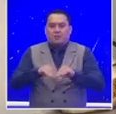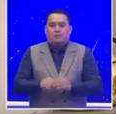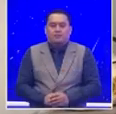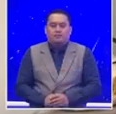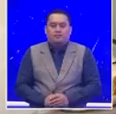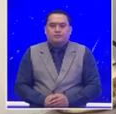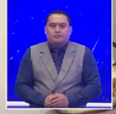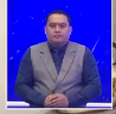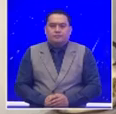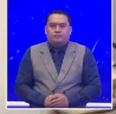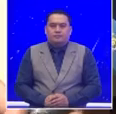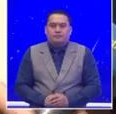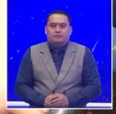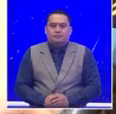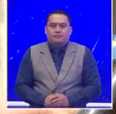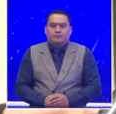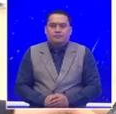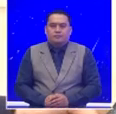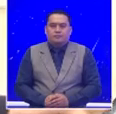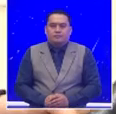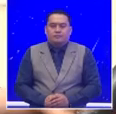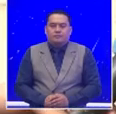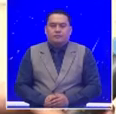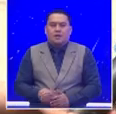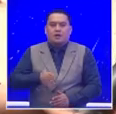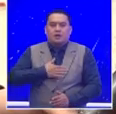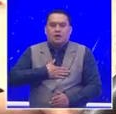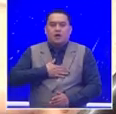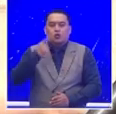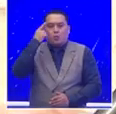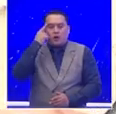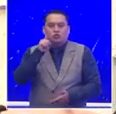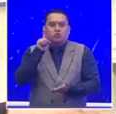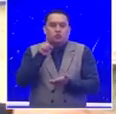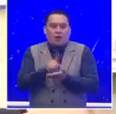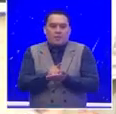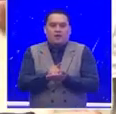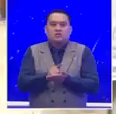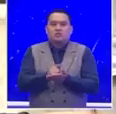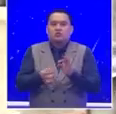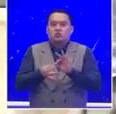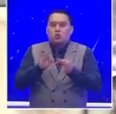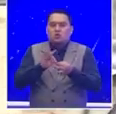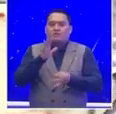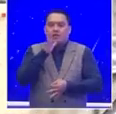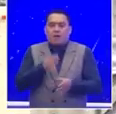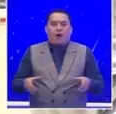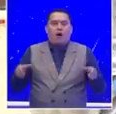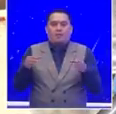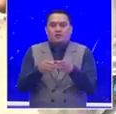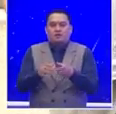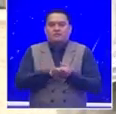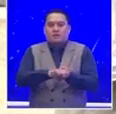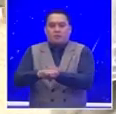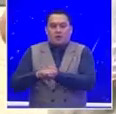семьям областного центра. Я считаю, что это мой гражданский долг в столь сложный период для страны. Мы должны объединиться и показать